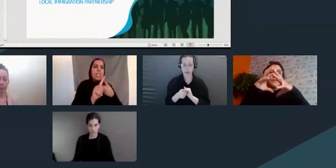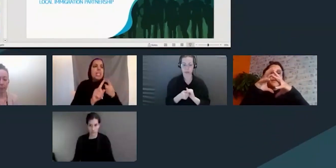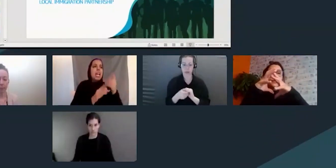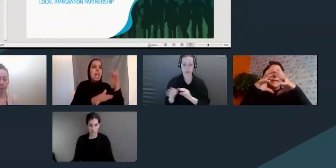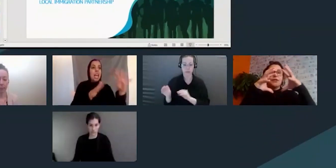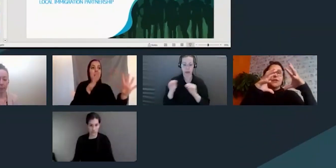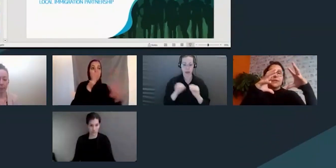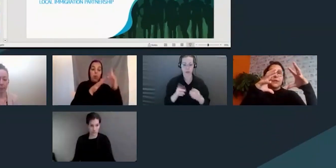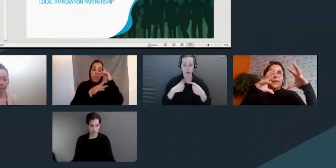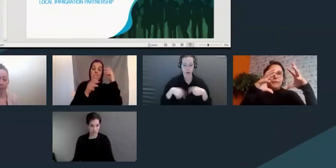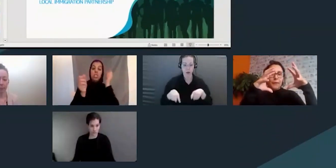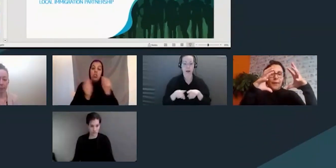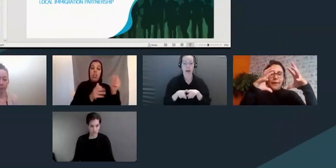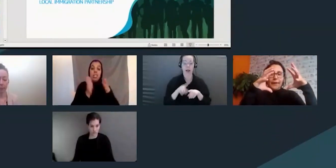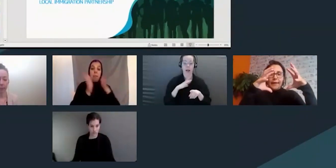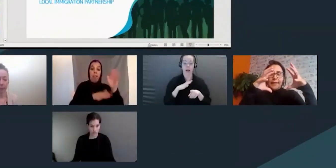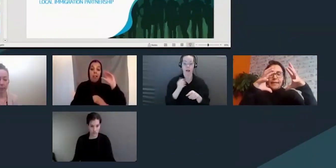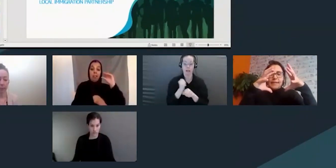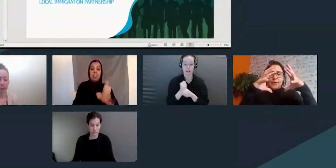Alors,